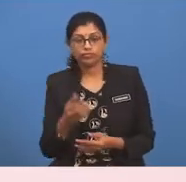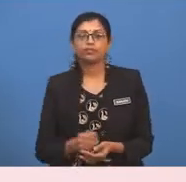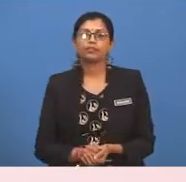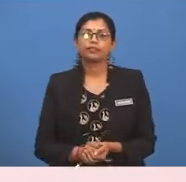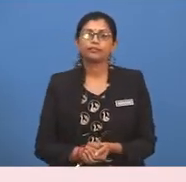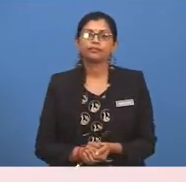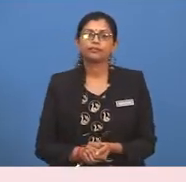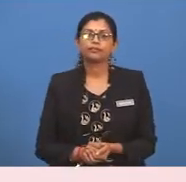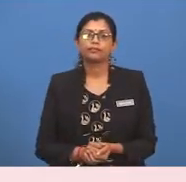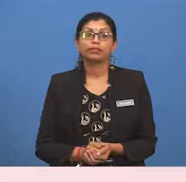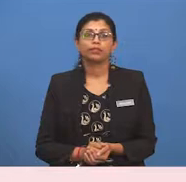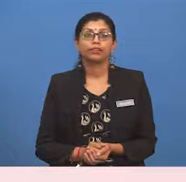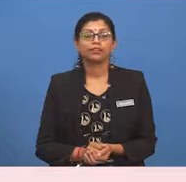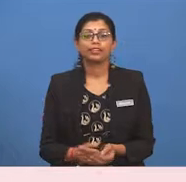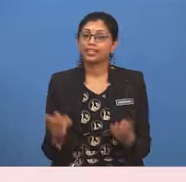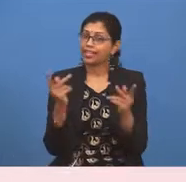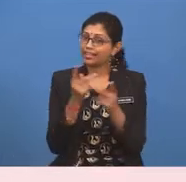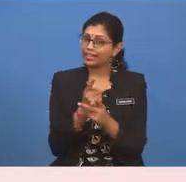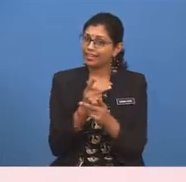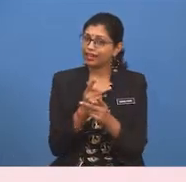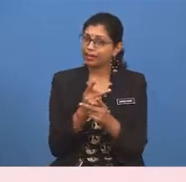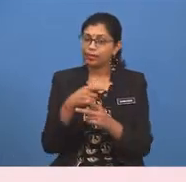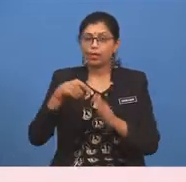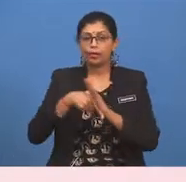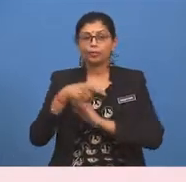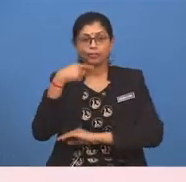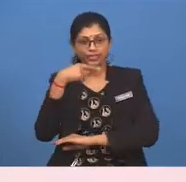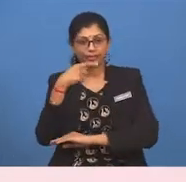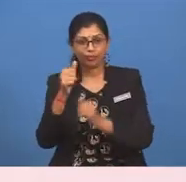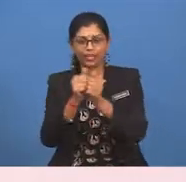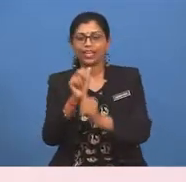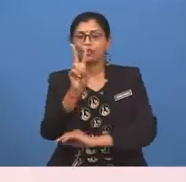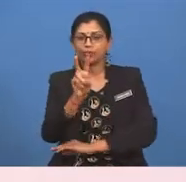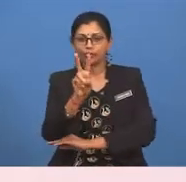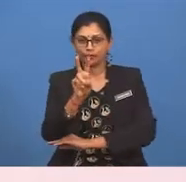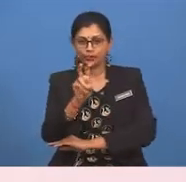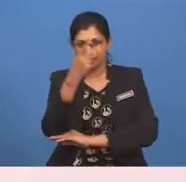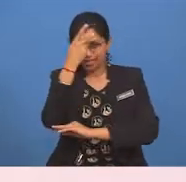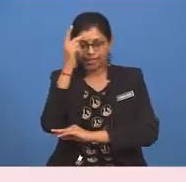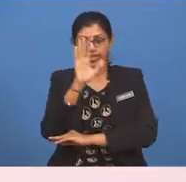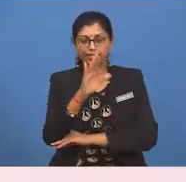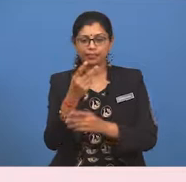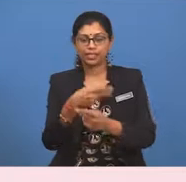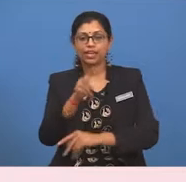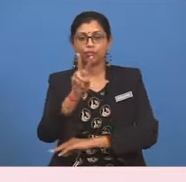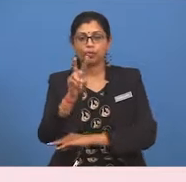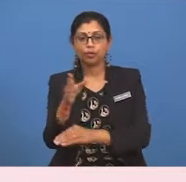Betul, kita akan darabkan penyebut dengan 20.